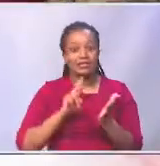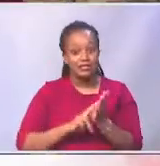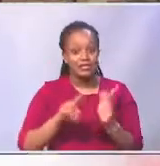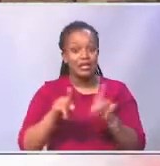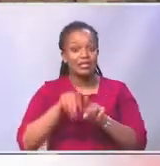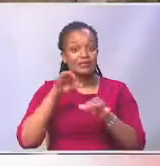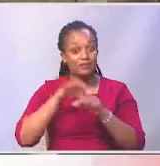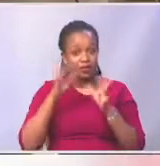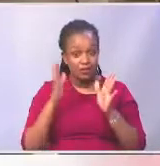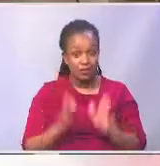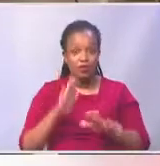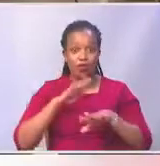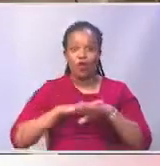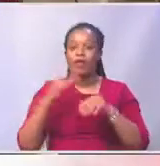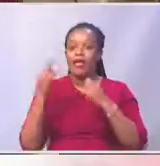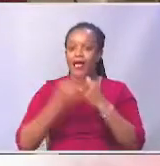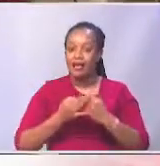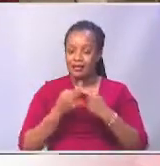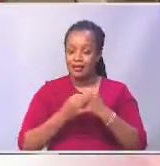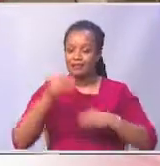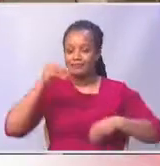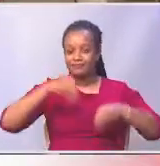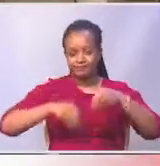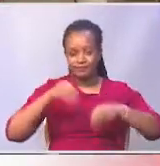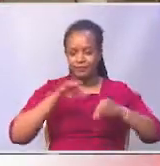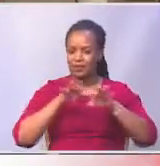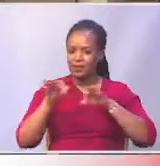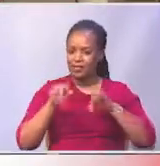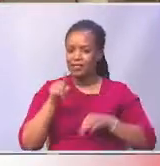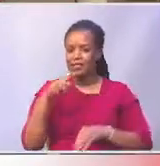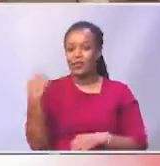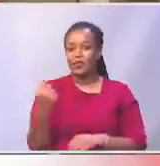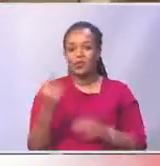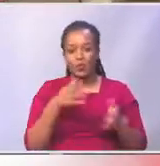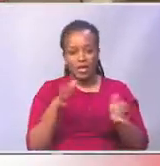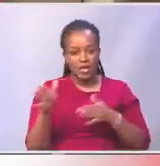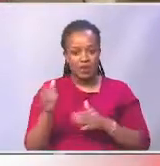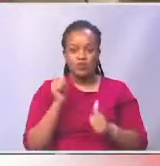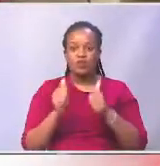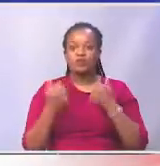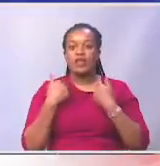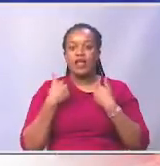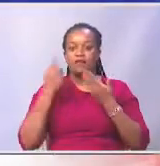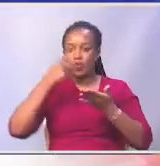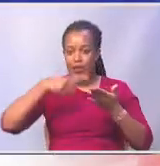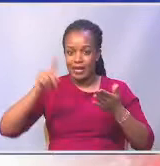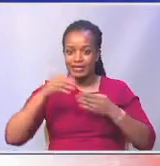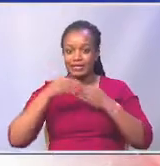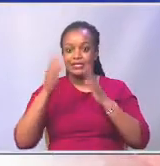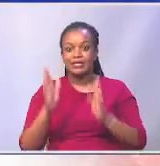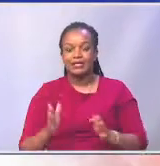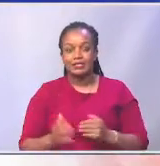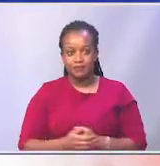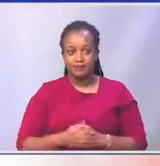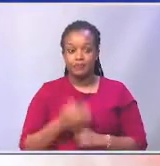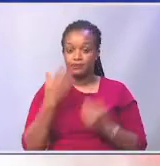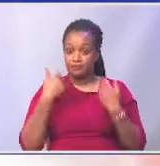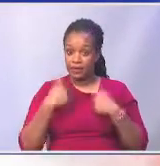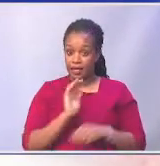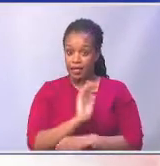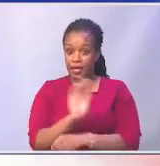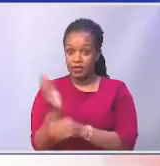of August election, saying this is the only way to ensure they elect the right leaders. Nawaomba tukitoka hapa